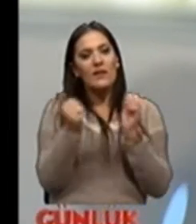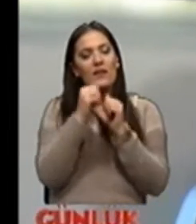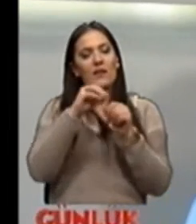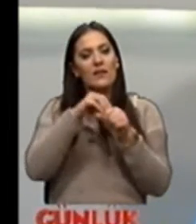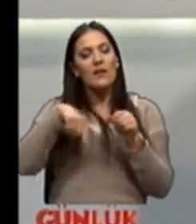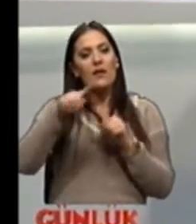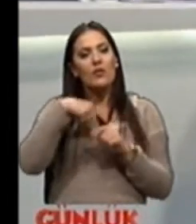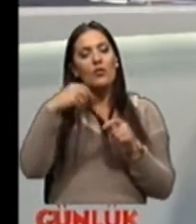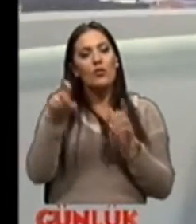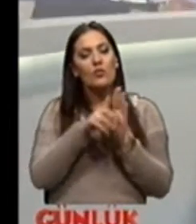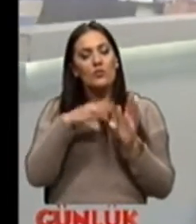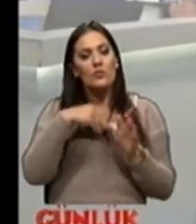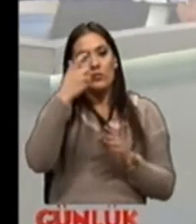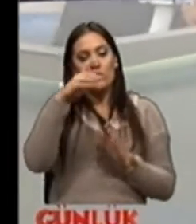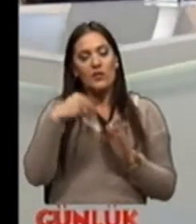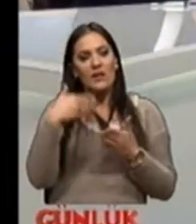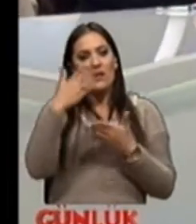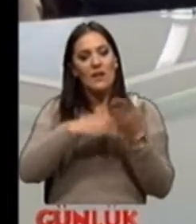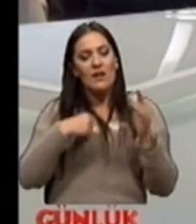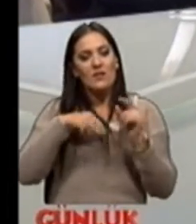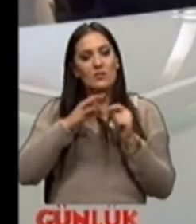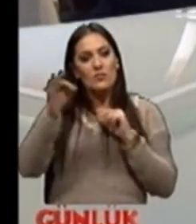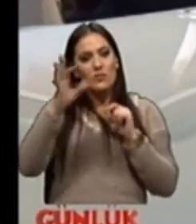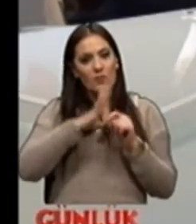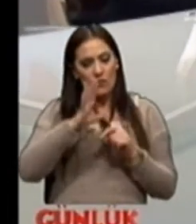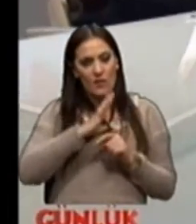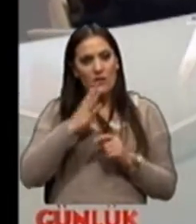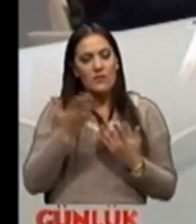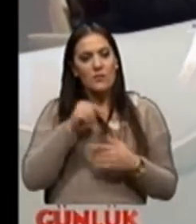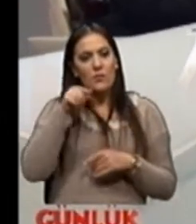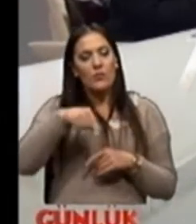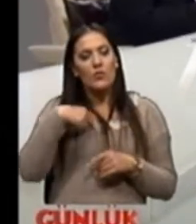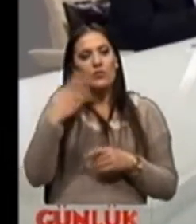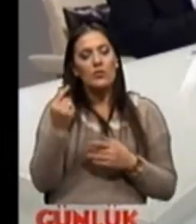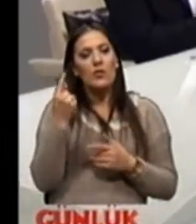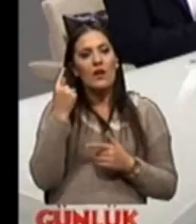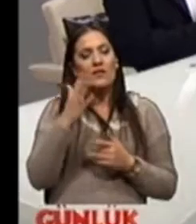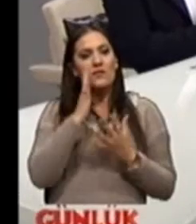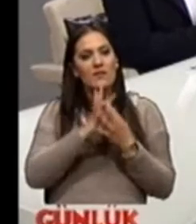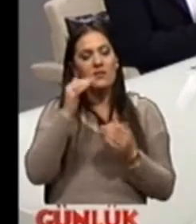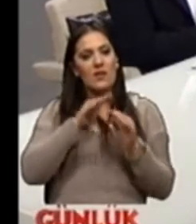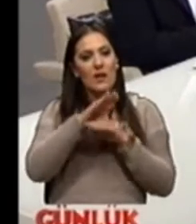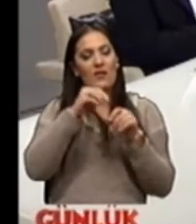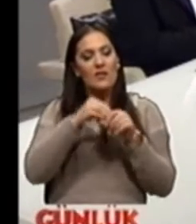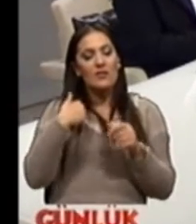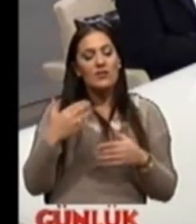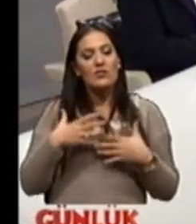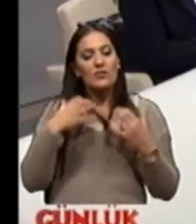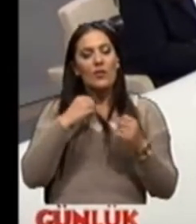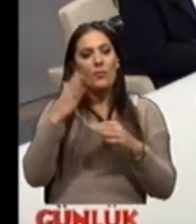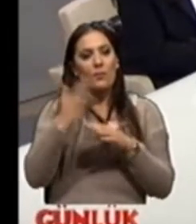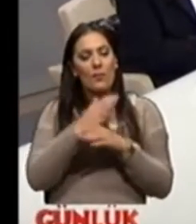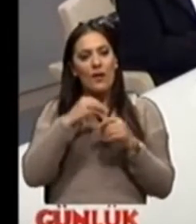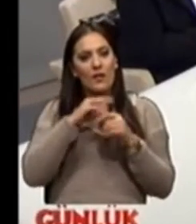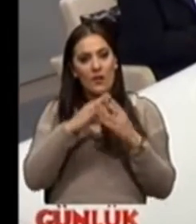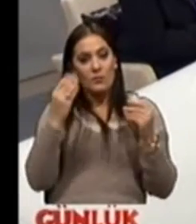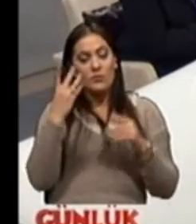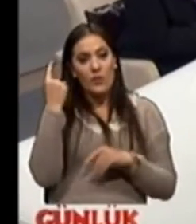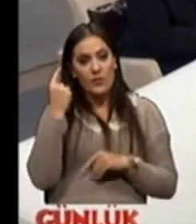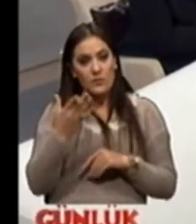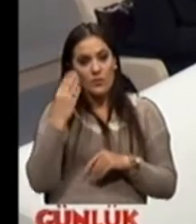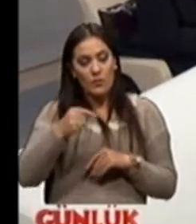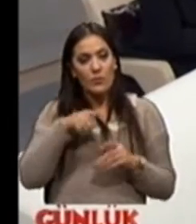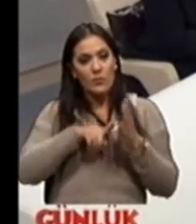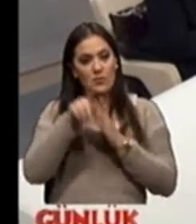kadar da yüz ölçümü varsa ve bunu çok az kişi hayatını, yani can ve mal kaybı çok az oluyorsa, bunu başarabiliyorlarsa biz